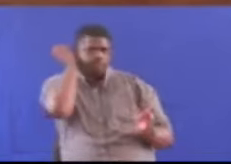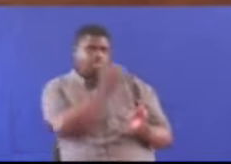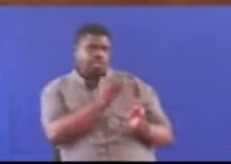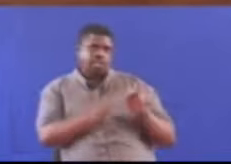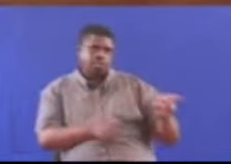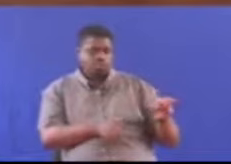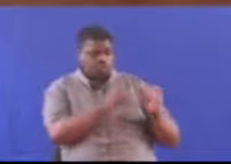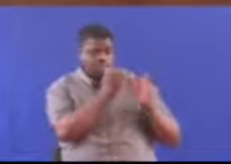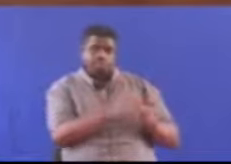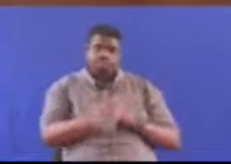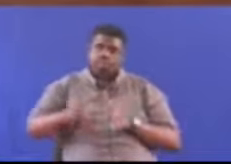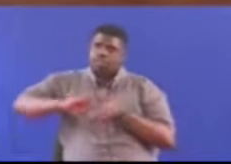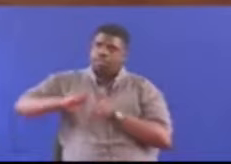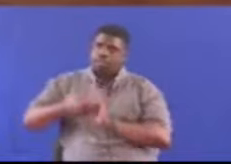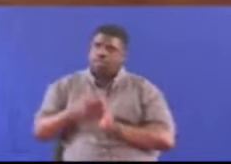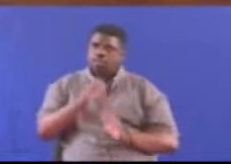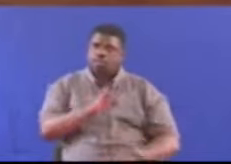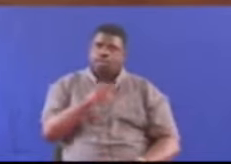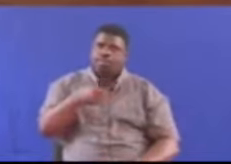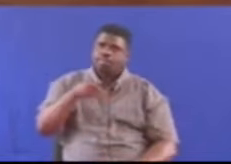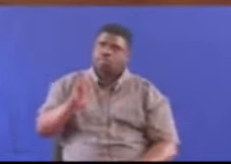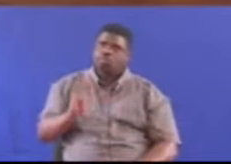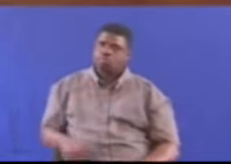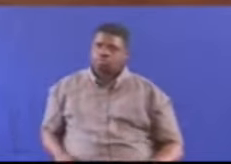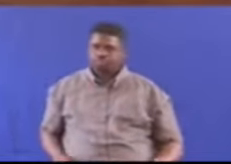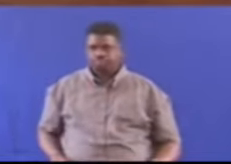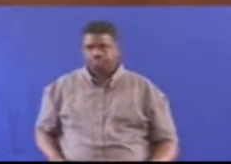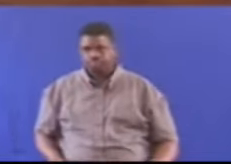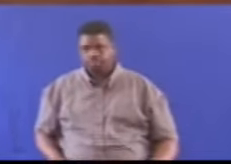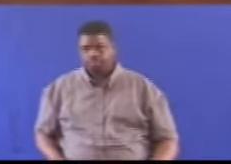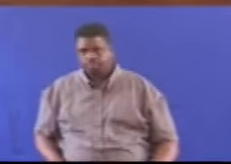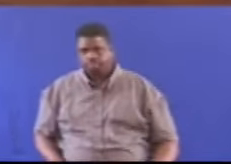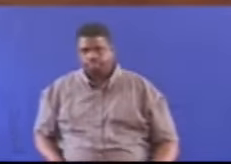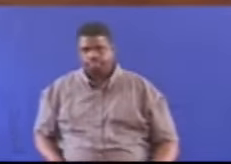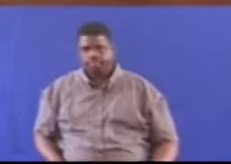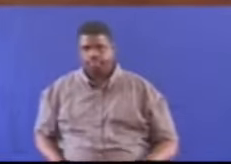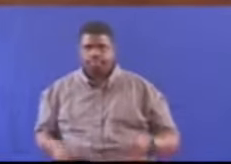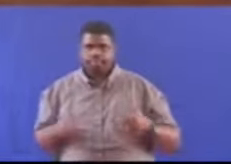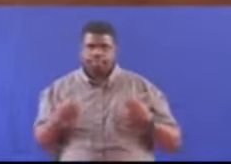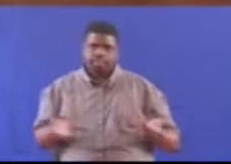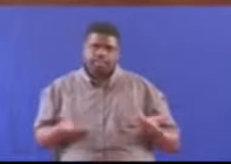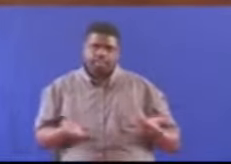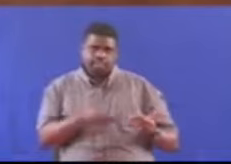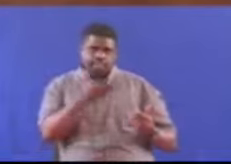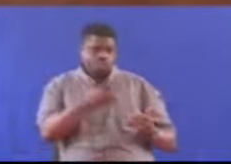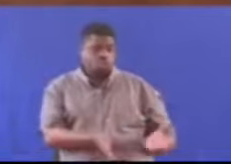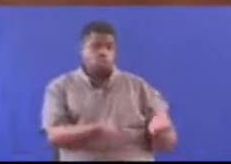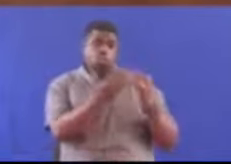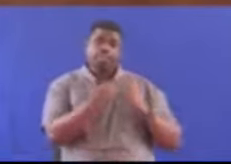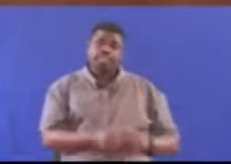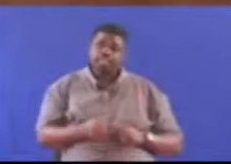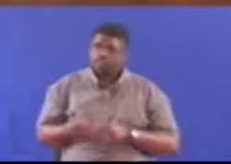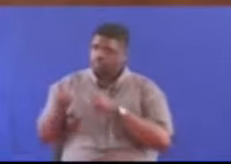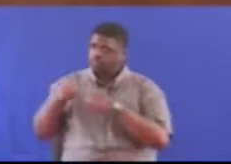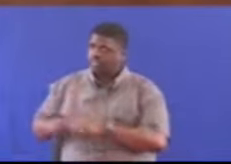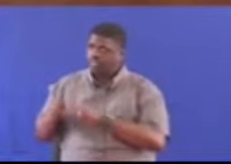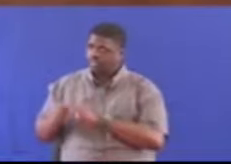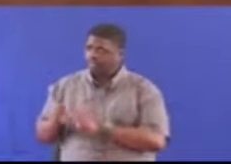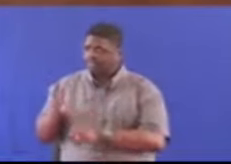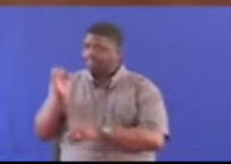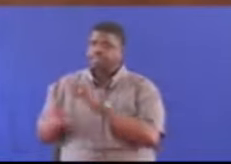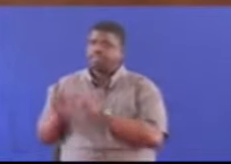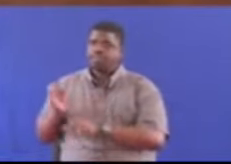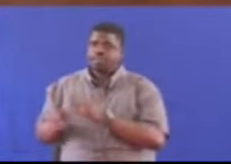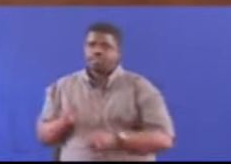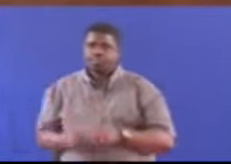mpango mkakati wa IPU, yani IPU strategic plan, ili kuyawezesha kutekeleza kwa ufanisi